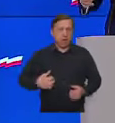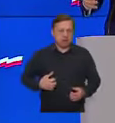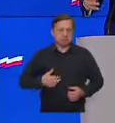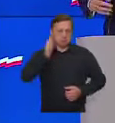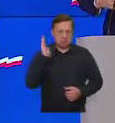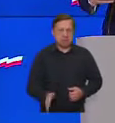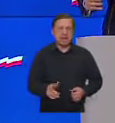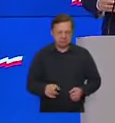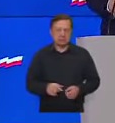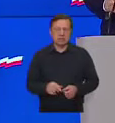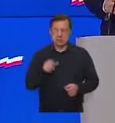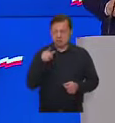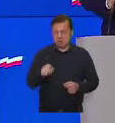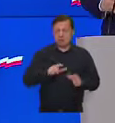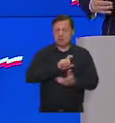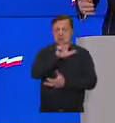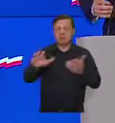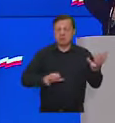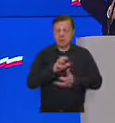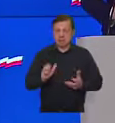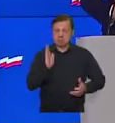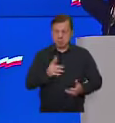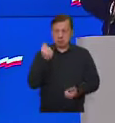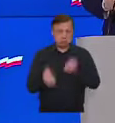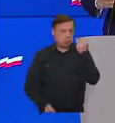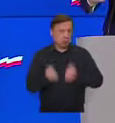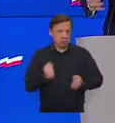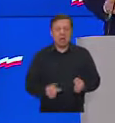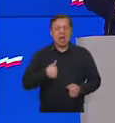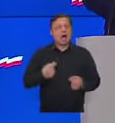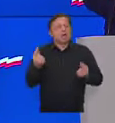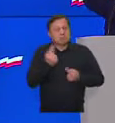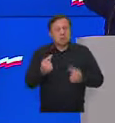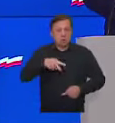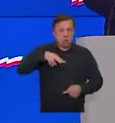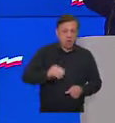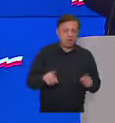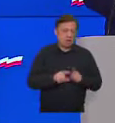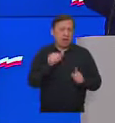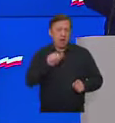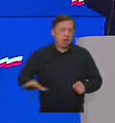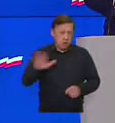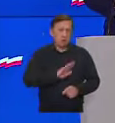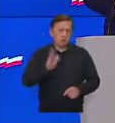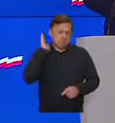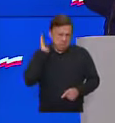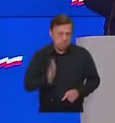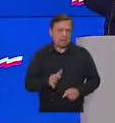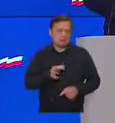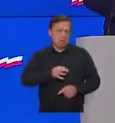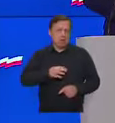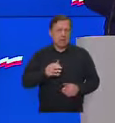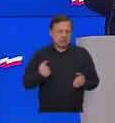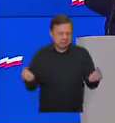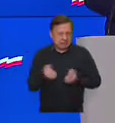oznacza duże wyzwania dla całego świata. Wierzę, że Europa, Unia Europejska będzie potrafiła znaleźć na to właściwą odpowiedź